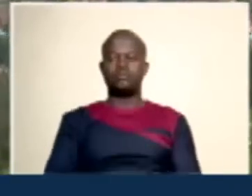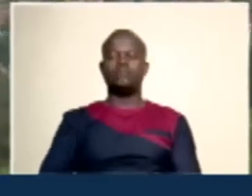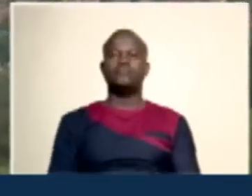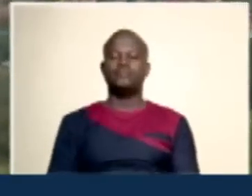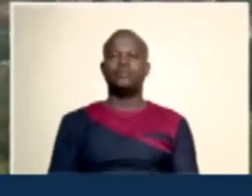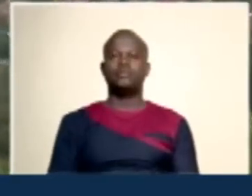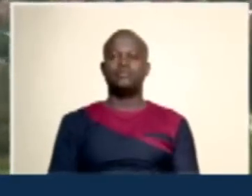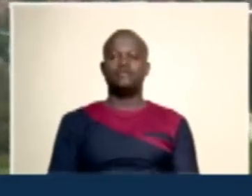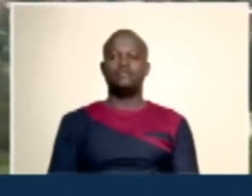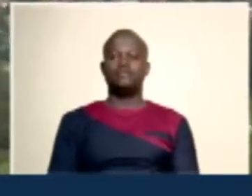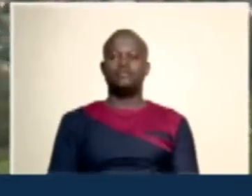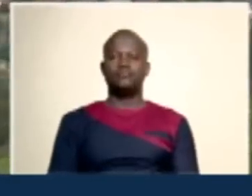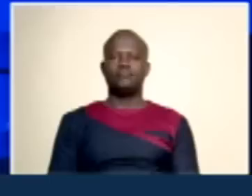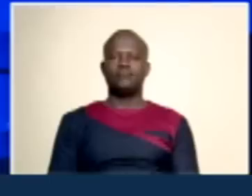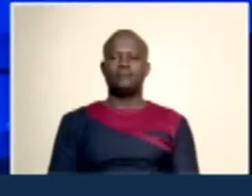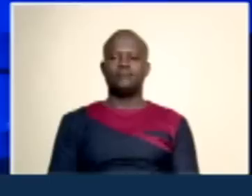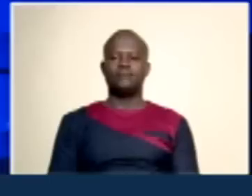Bosco mu mujyi wa Kigali.